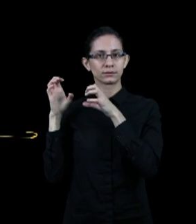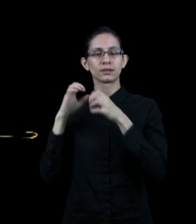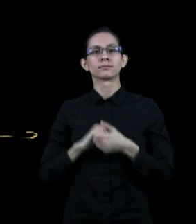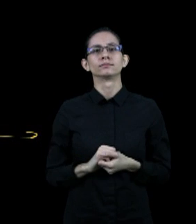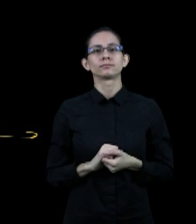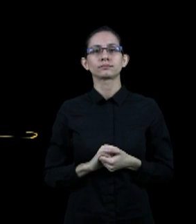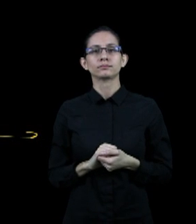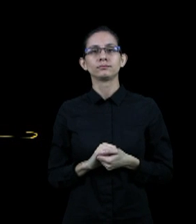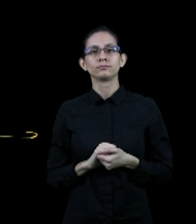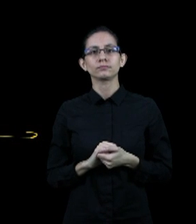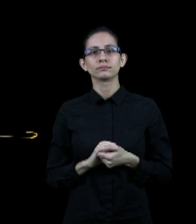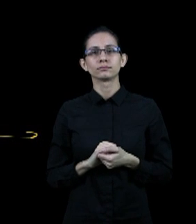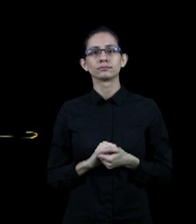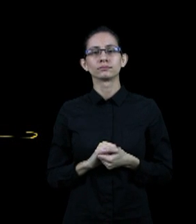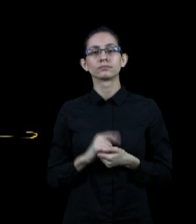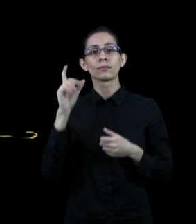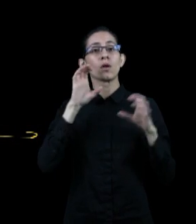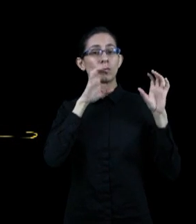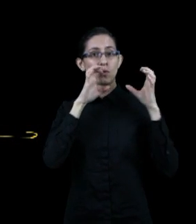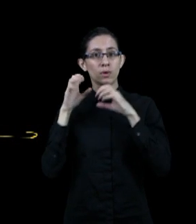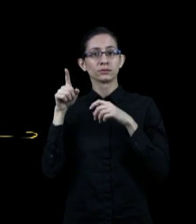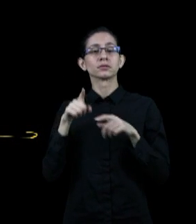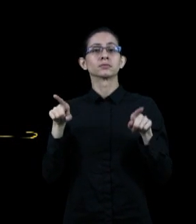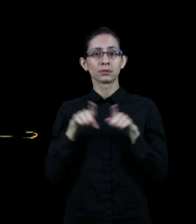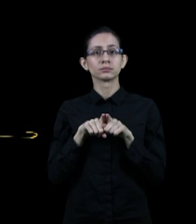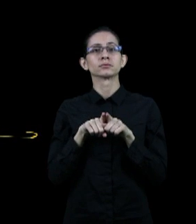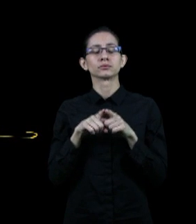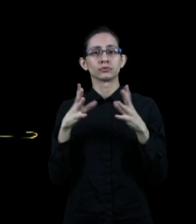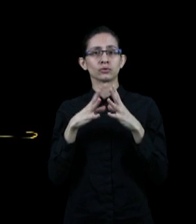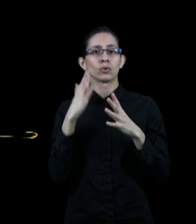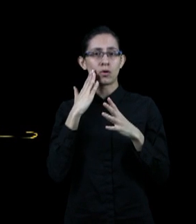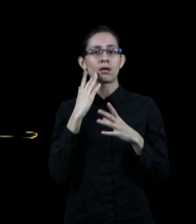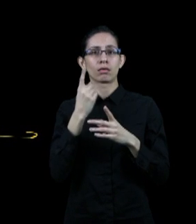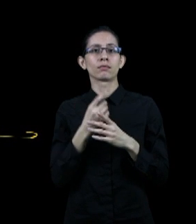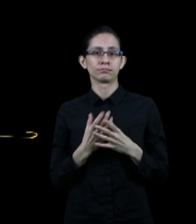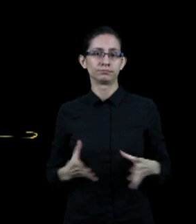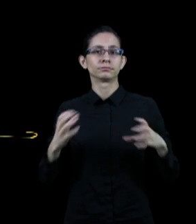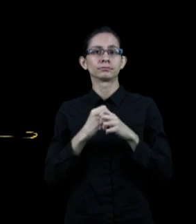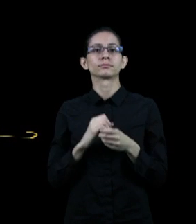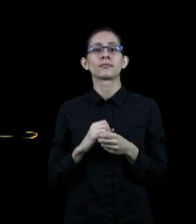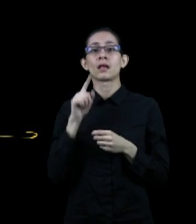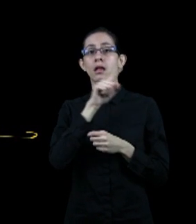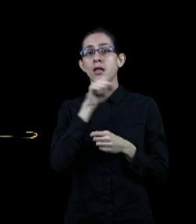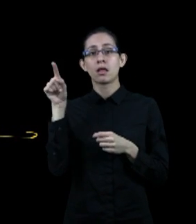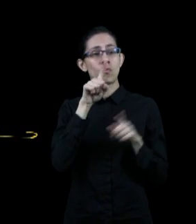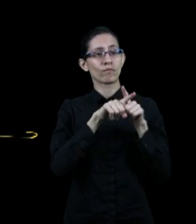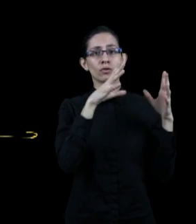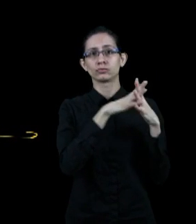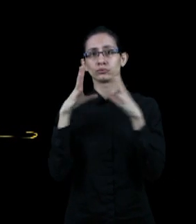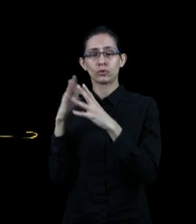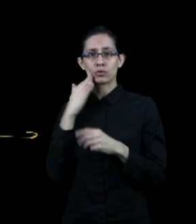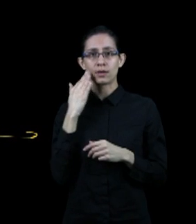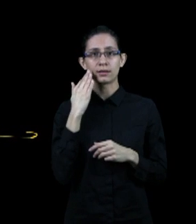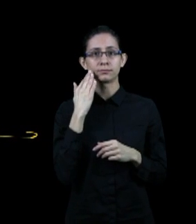Kukurydza. I jeśli kukurydza... Jeśli kukurydza kosztuje 10 dolarów,